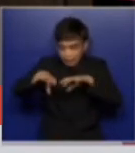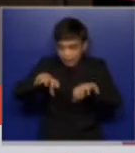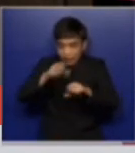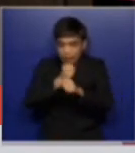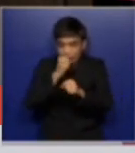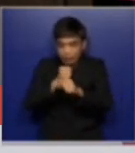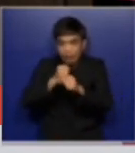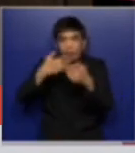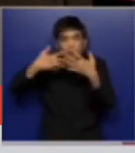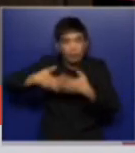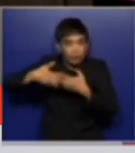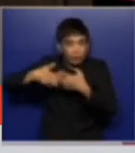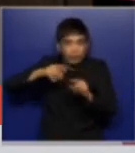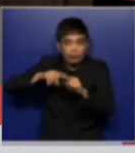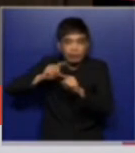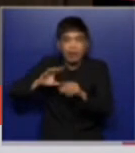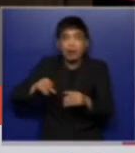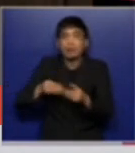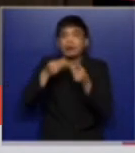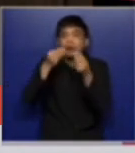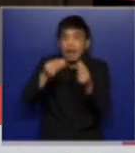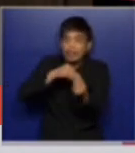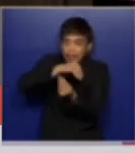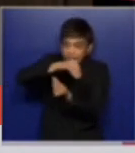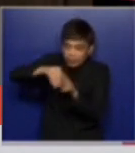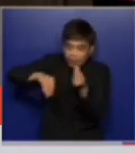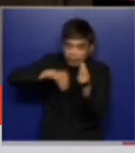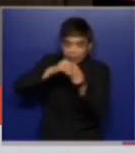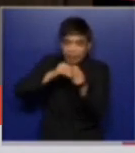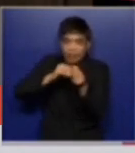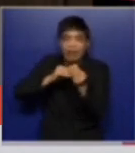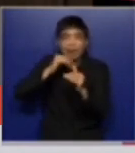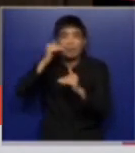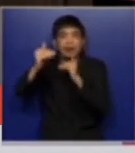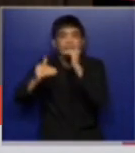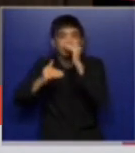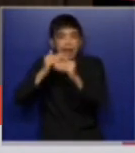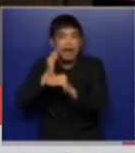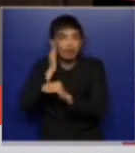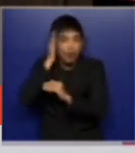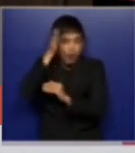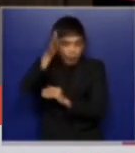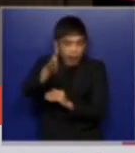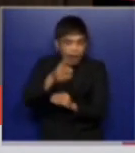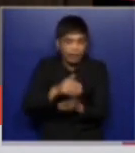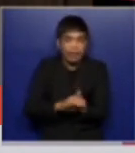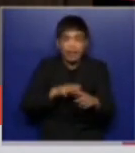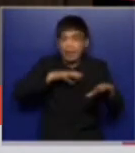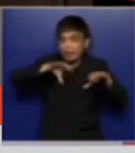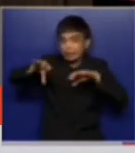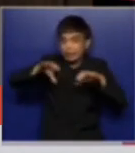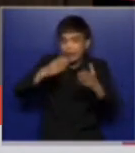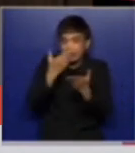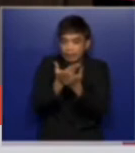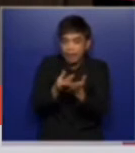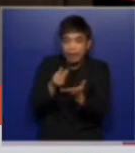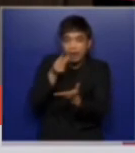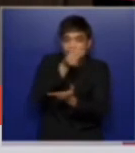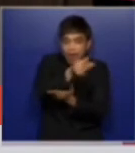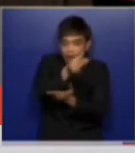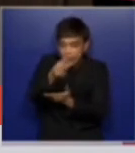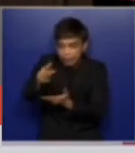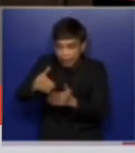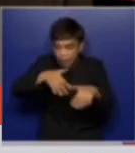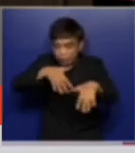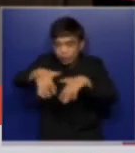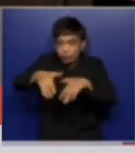จะทำให้ธุรกิจนั้นสามารถหล่อเลี้ยงระบบเศรษฐกิจให้เดินหน้าต่อไปได้ตลอดจนการจัดสรรงบประมาณเพื่อแก้ไขปัญหาของภาคประชาช